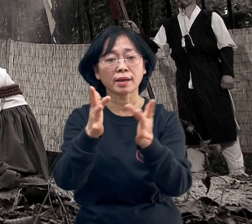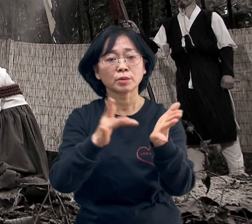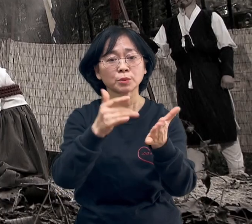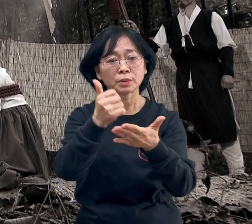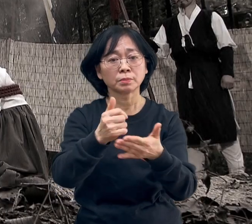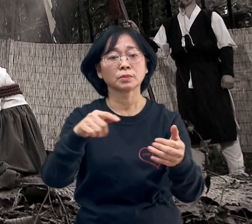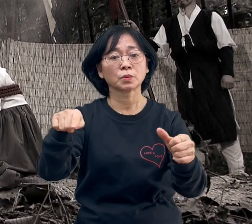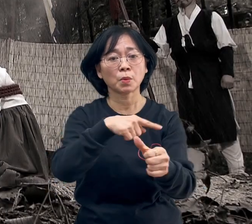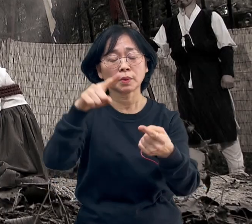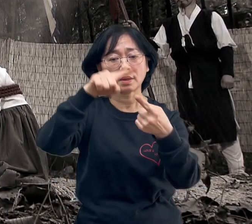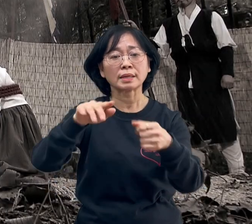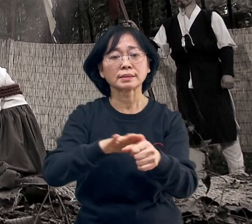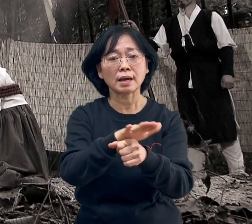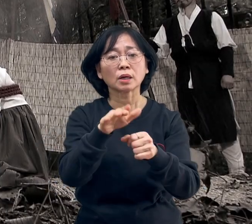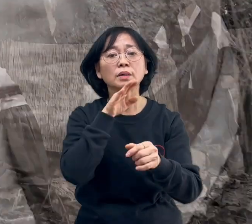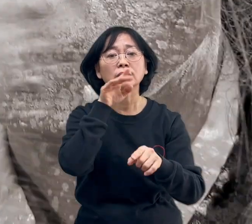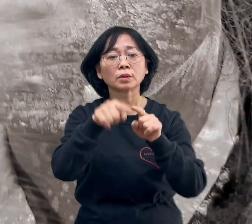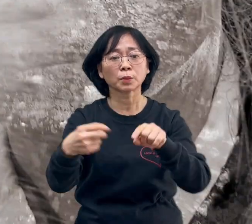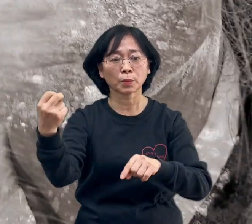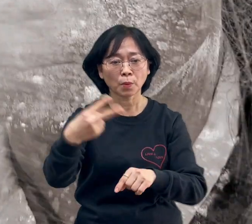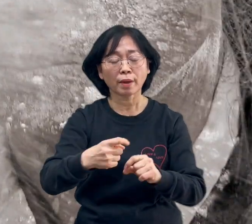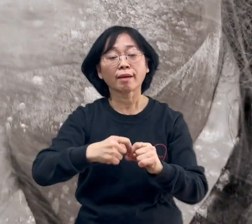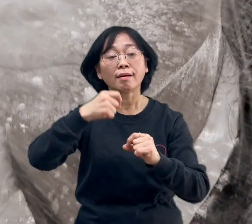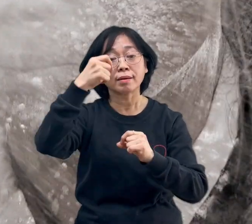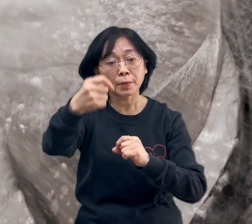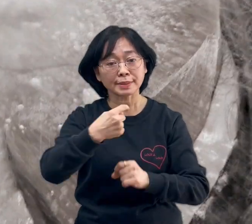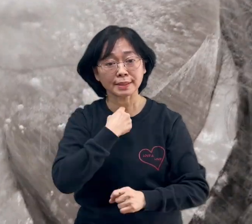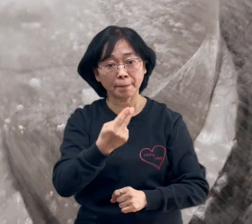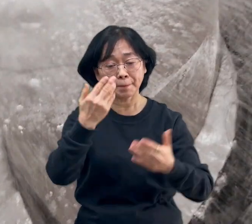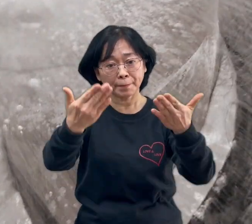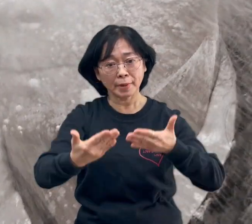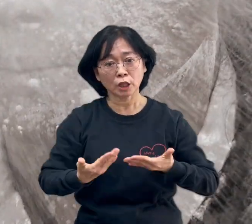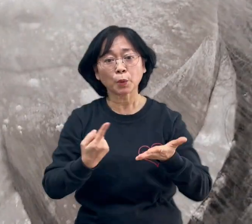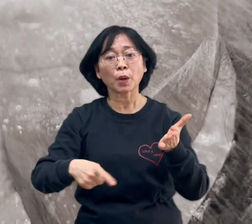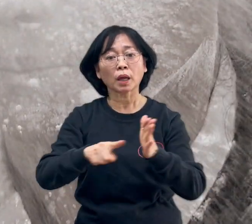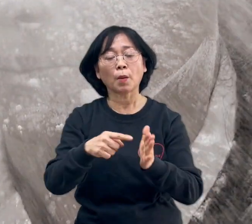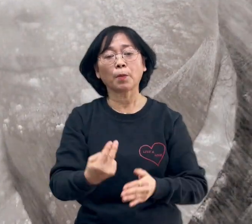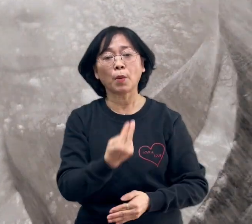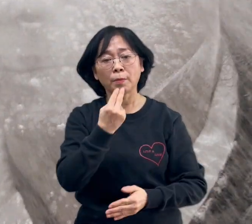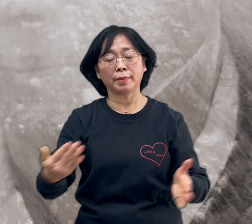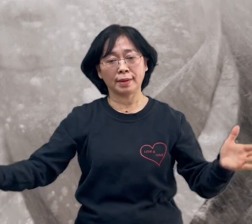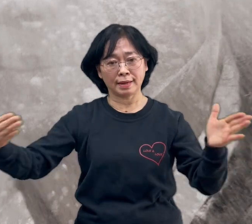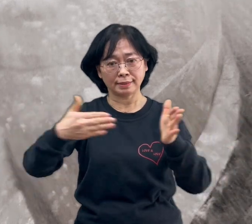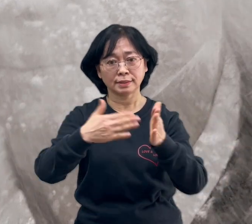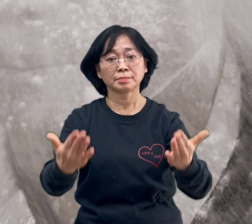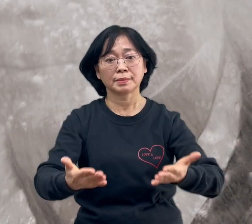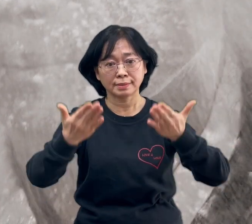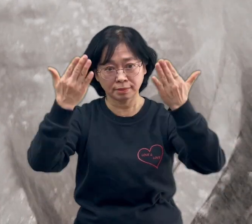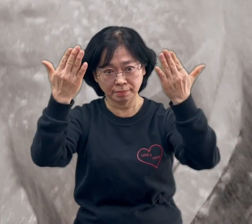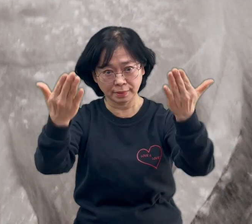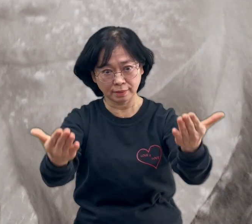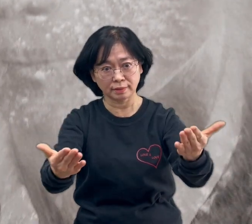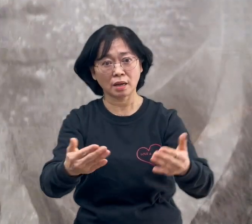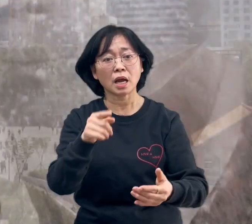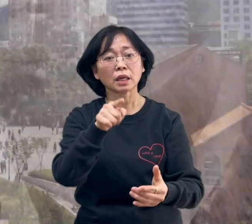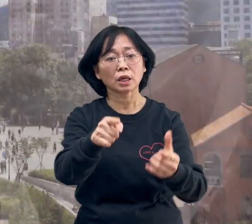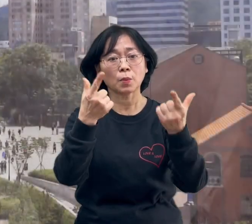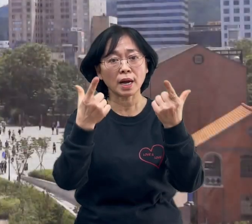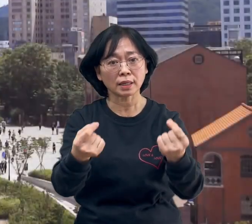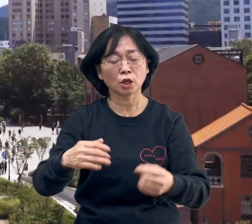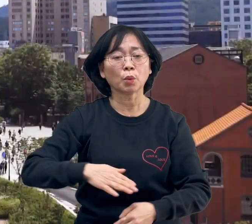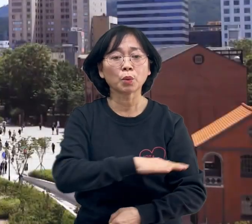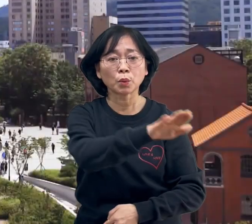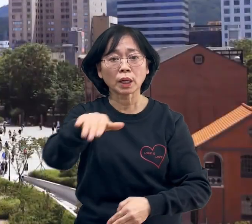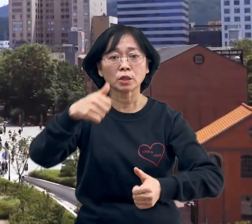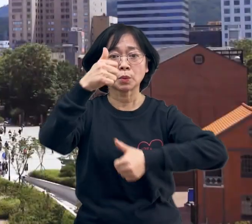그분의 가르침대로 사랑을 실천하고 영원한 생명을 얻기 위해 목숨까지 바쳤습니다.